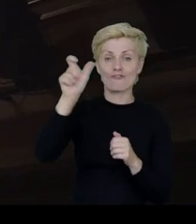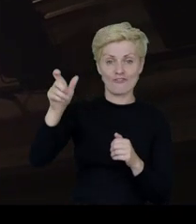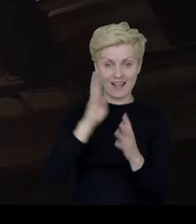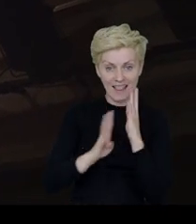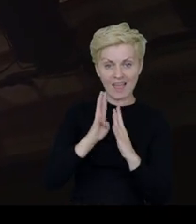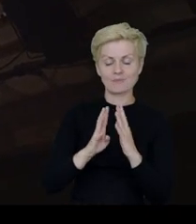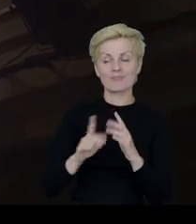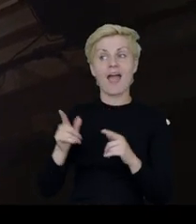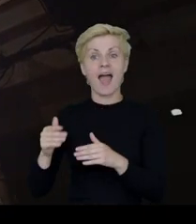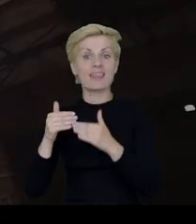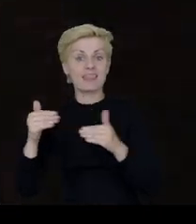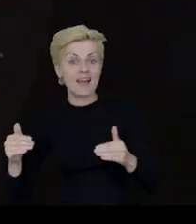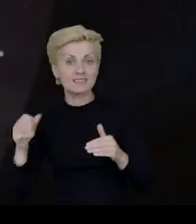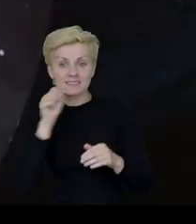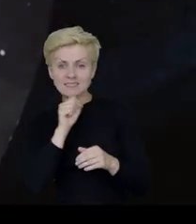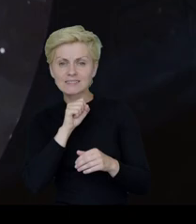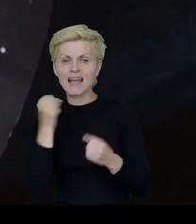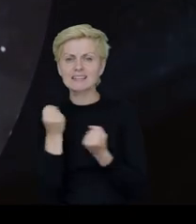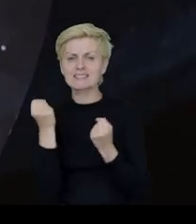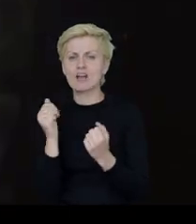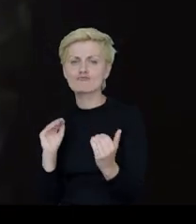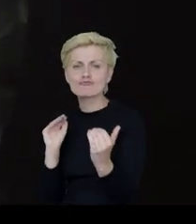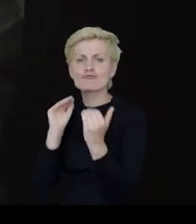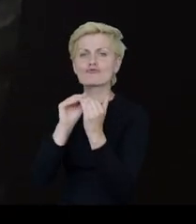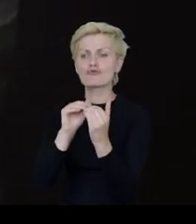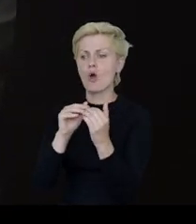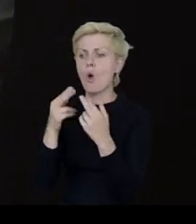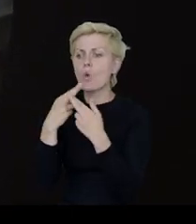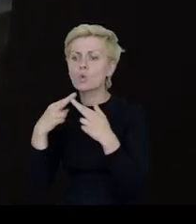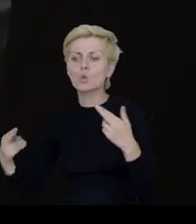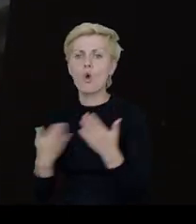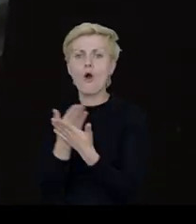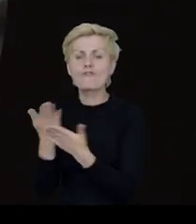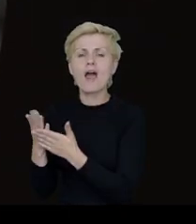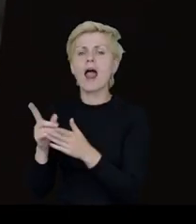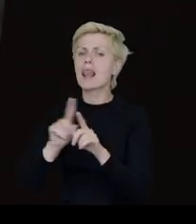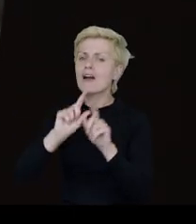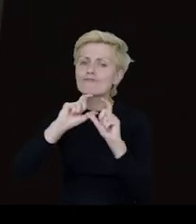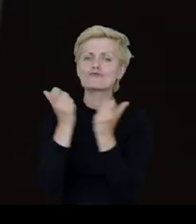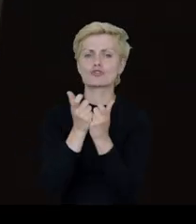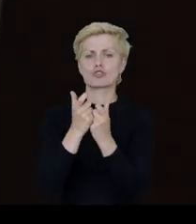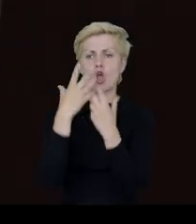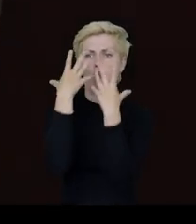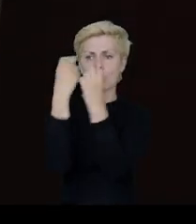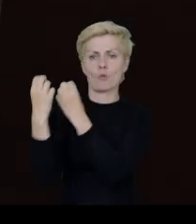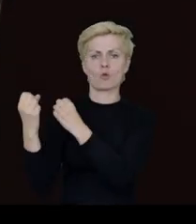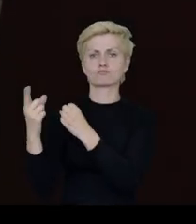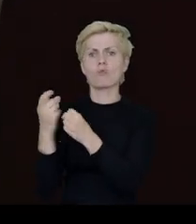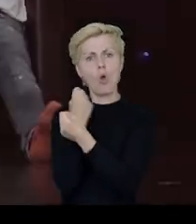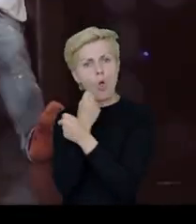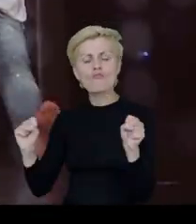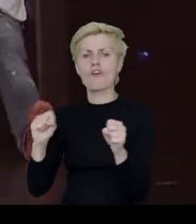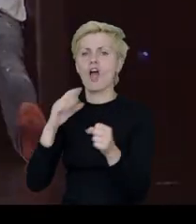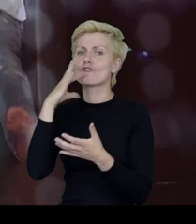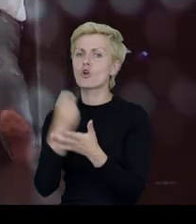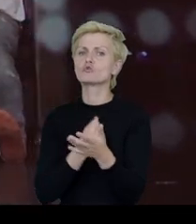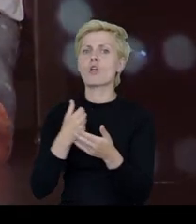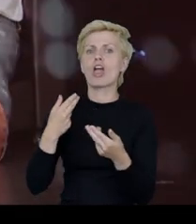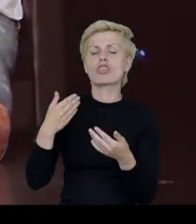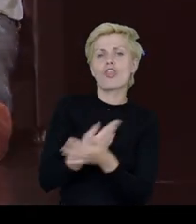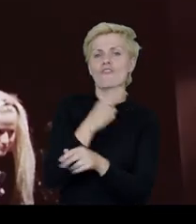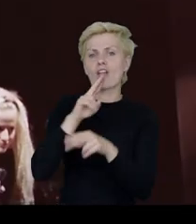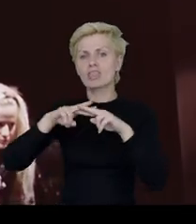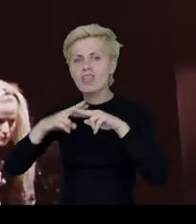Stary dociera z różnorodnym przekazem do wszystkich grup odbiorców, odważnie wykorzystując najnowocześniejsze narzędzia